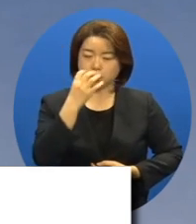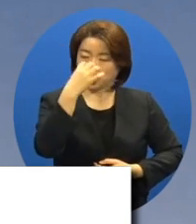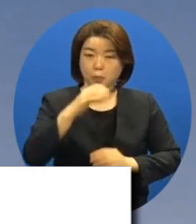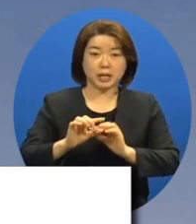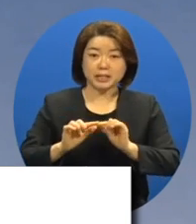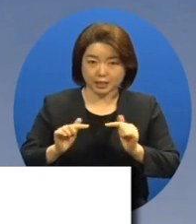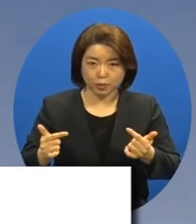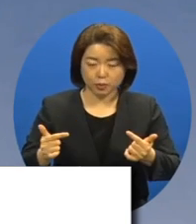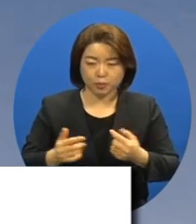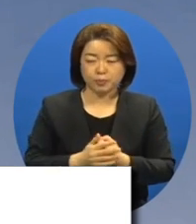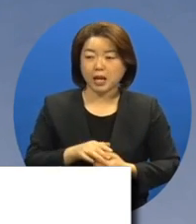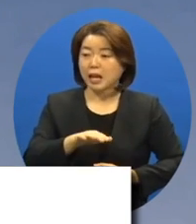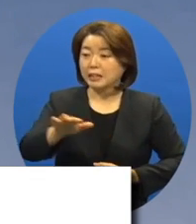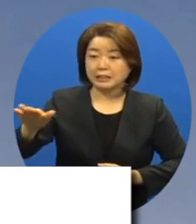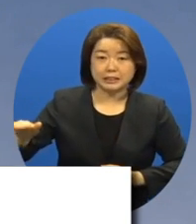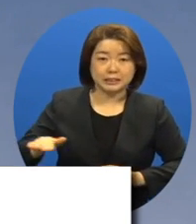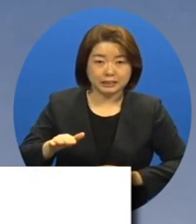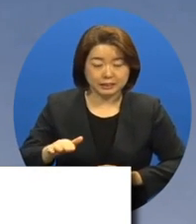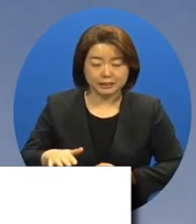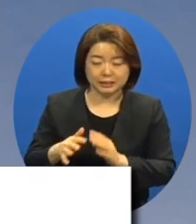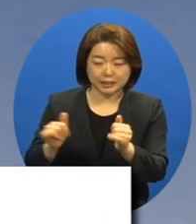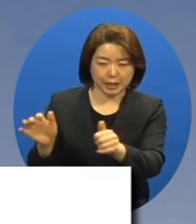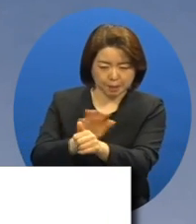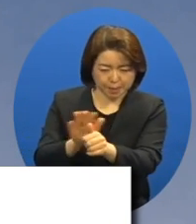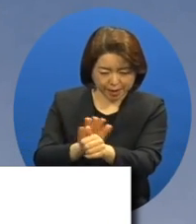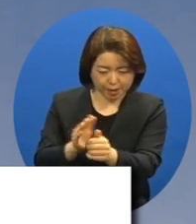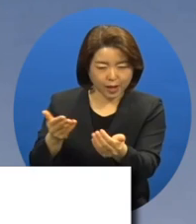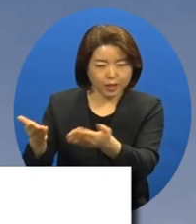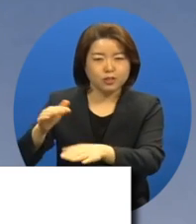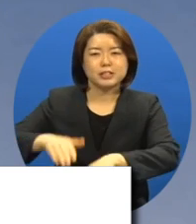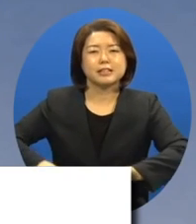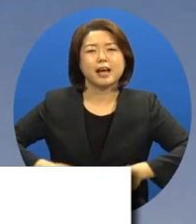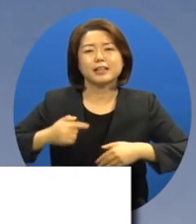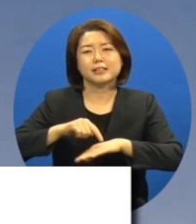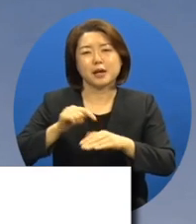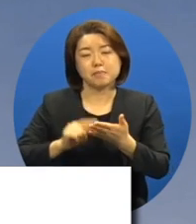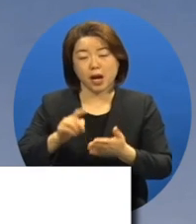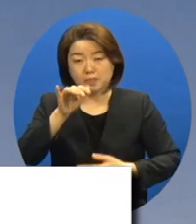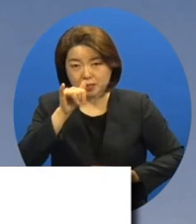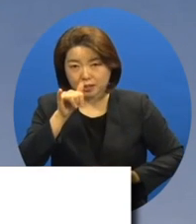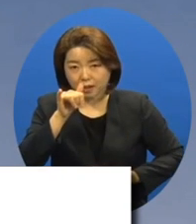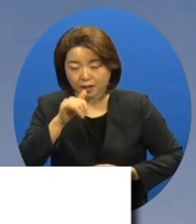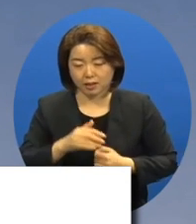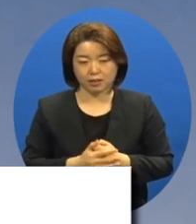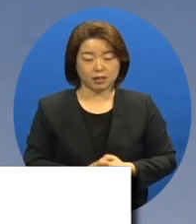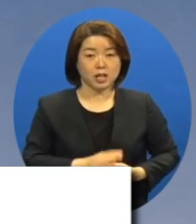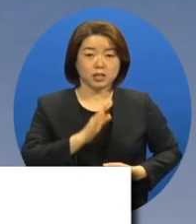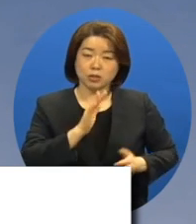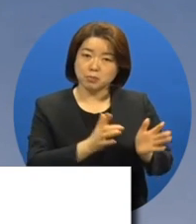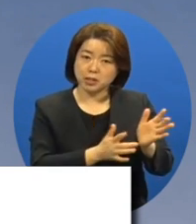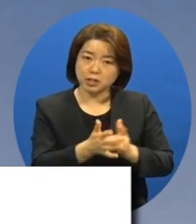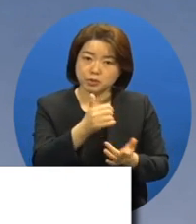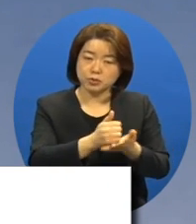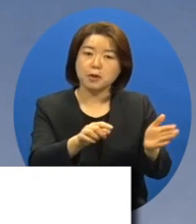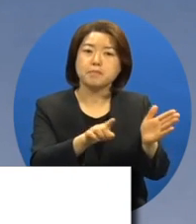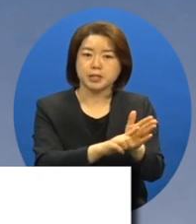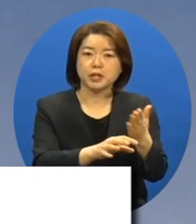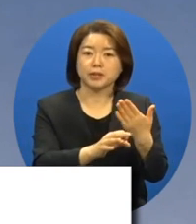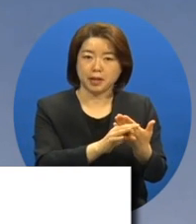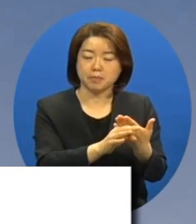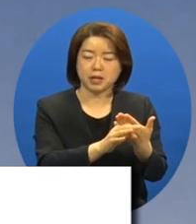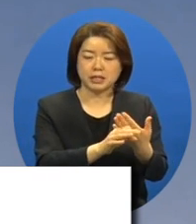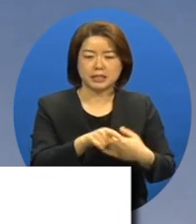그 사람들을 배려해 주는 따뜻한 마음이 있는가 정말 예수를 믿었다면 그게